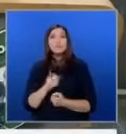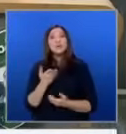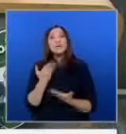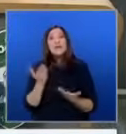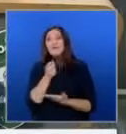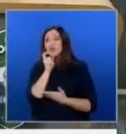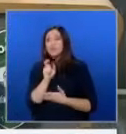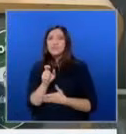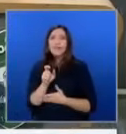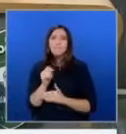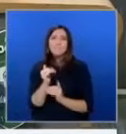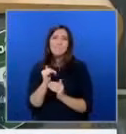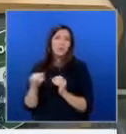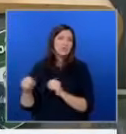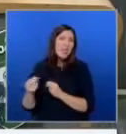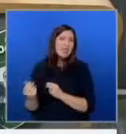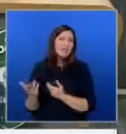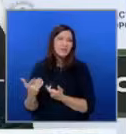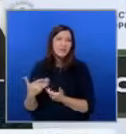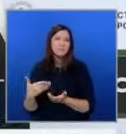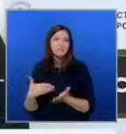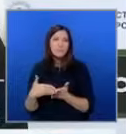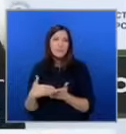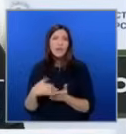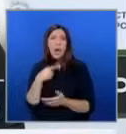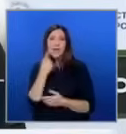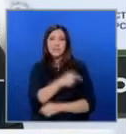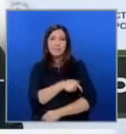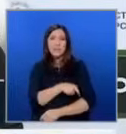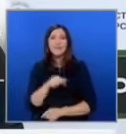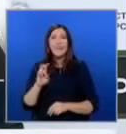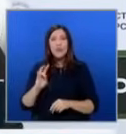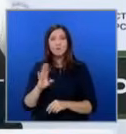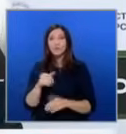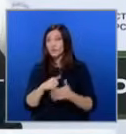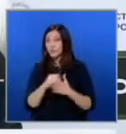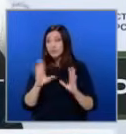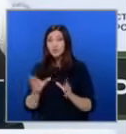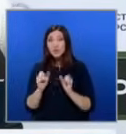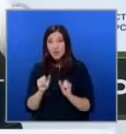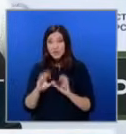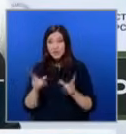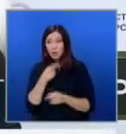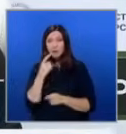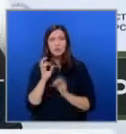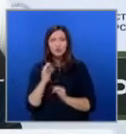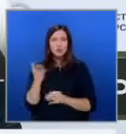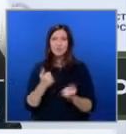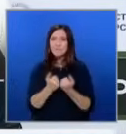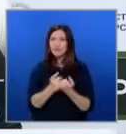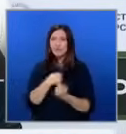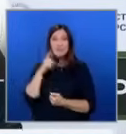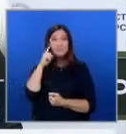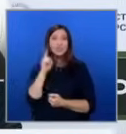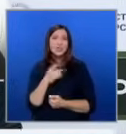за подценяване на съперника, пък заяви капитанът Антон Недялков. Всички футболисти чакат цяла година точно тези мачове. Не мисля, че би трябвало